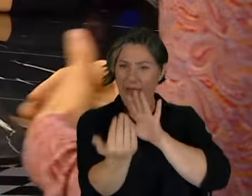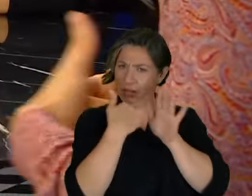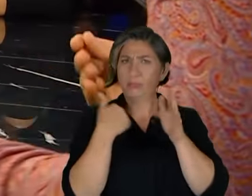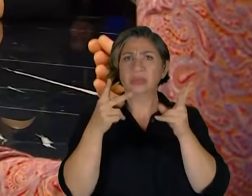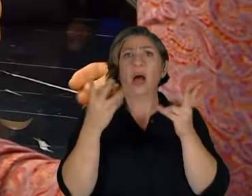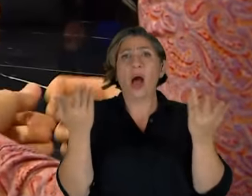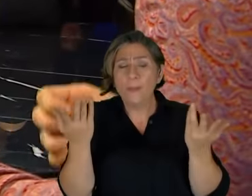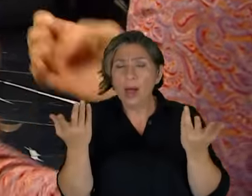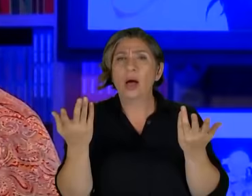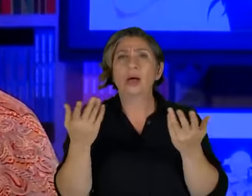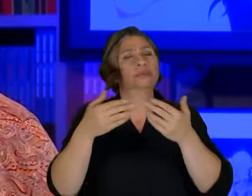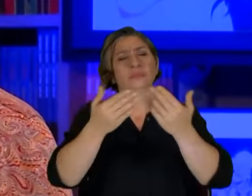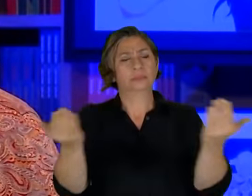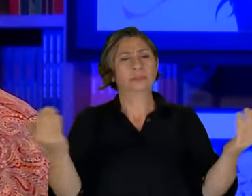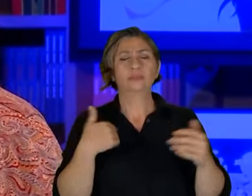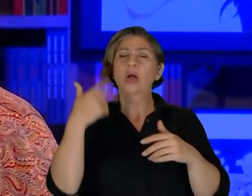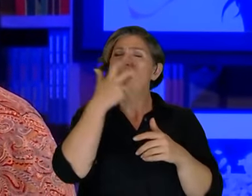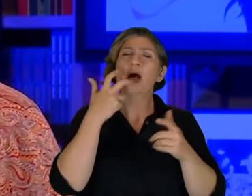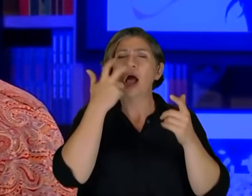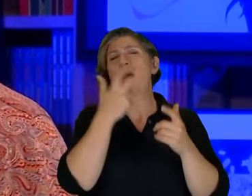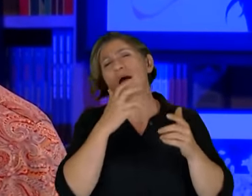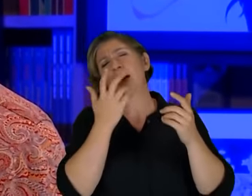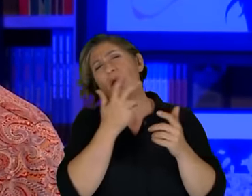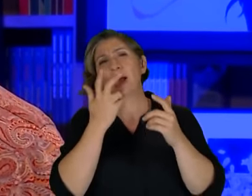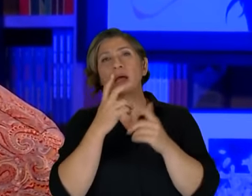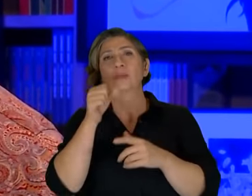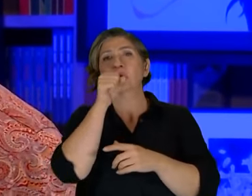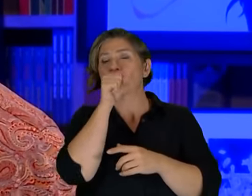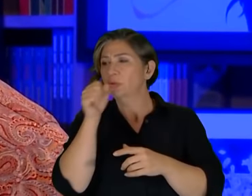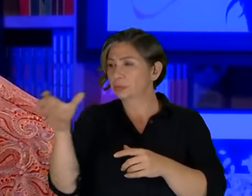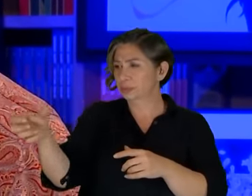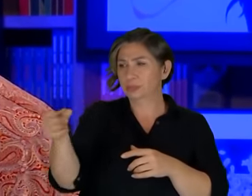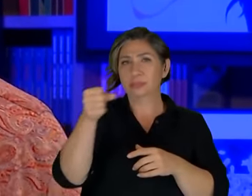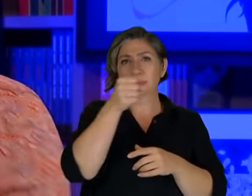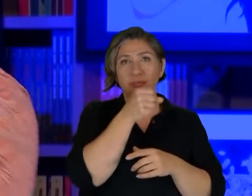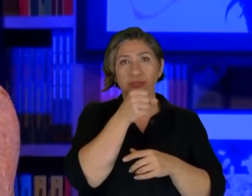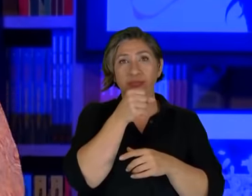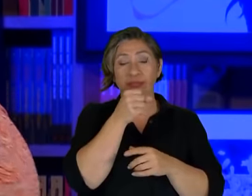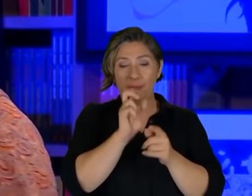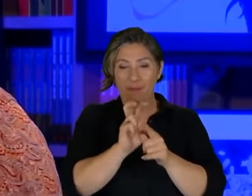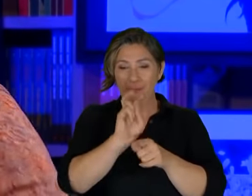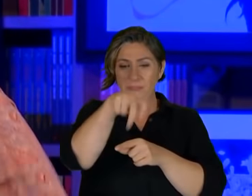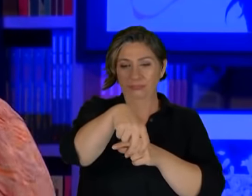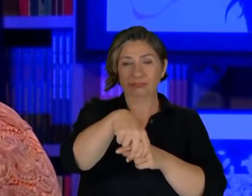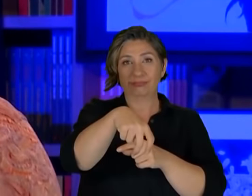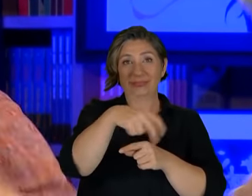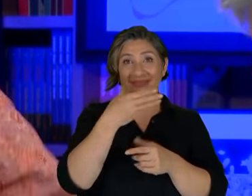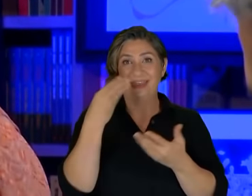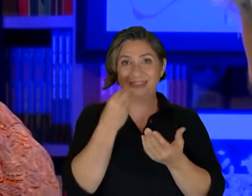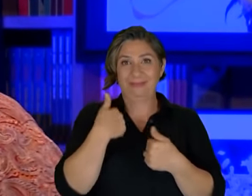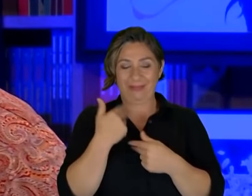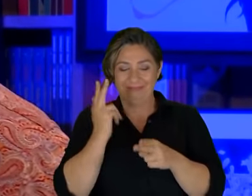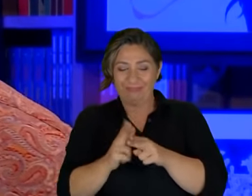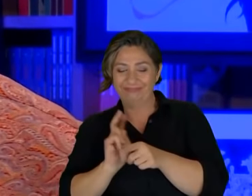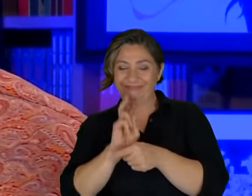yaklaşabilirler. Ondan sonra ben de konseri vermeye devam ederken aldım mikrofonu. Hemen aşağı atladım. Tabii gencim ya hop